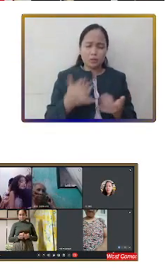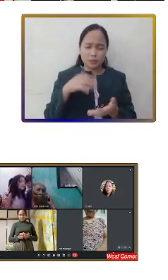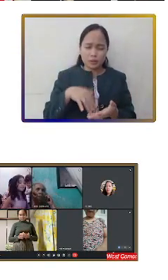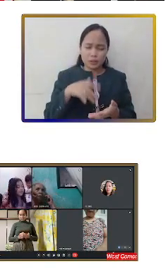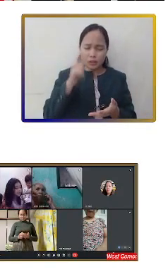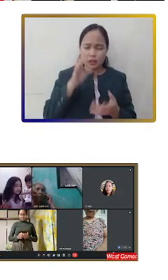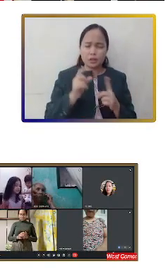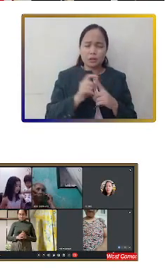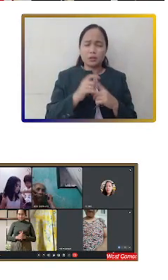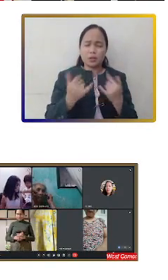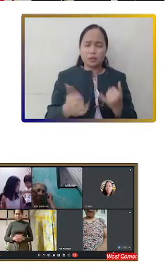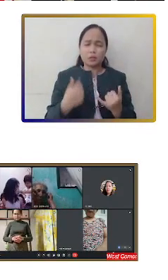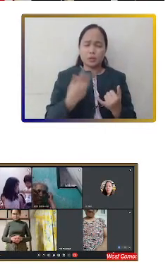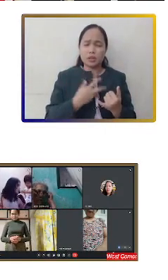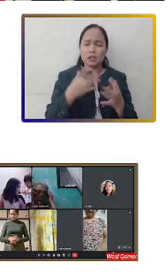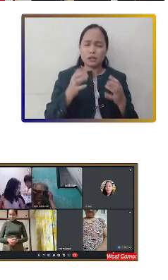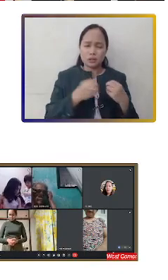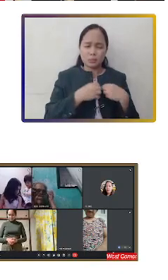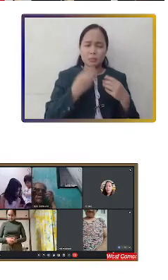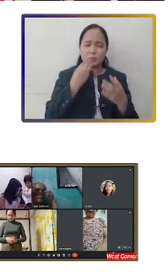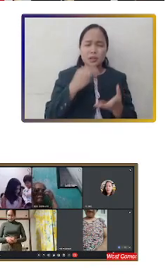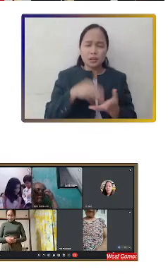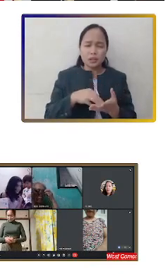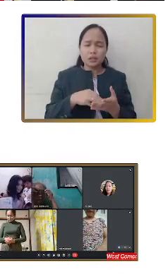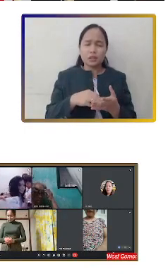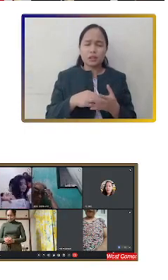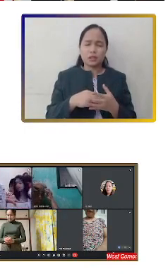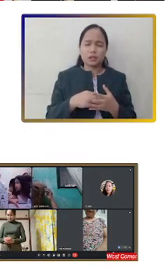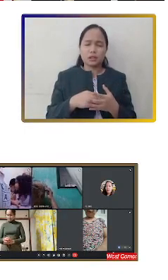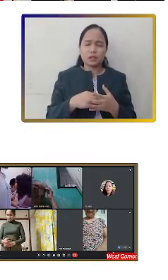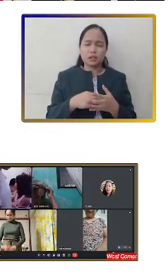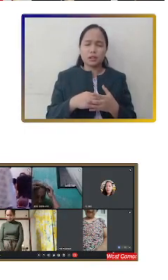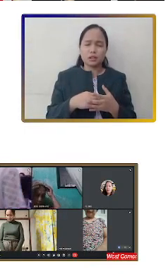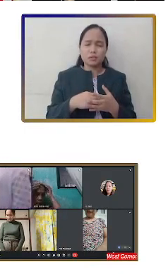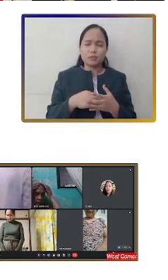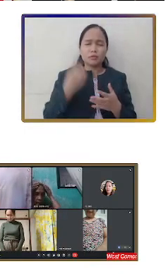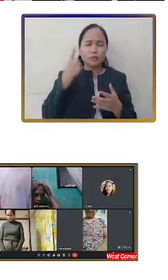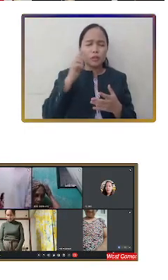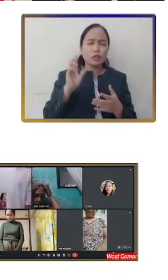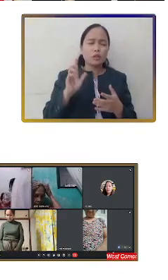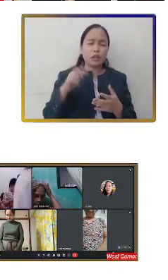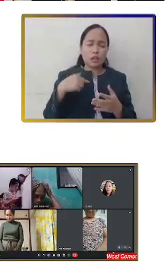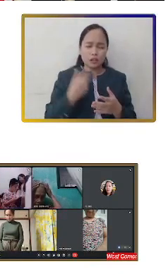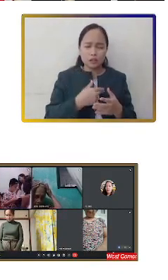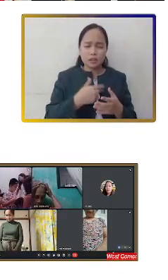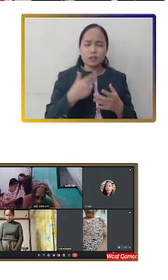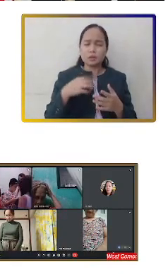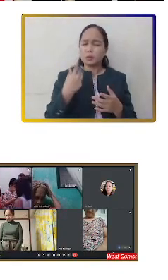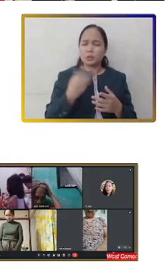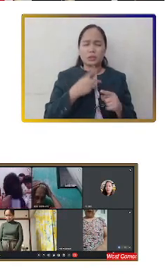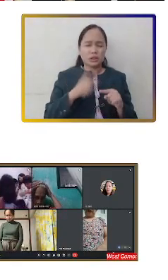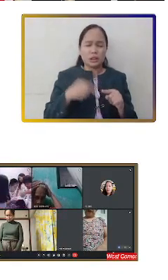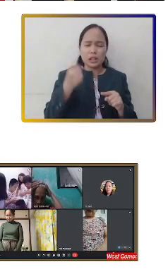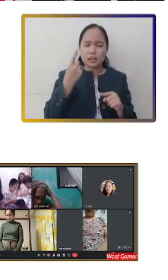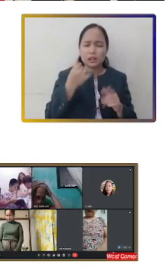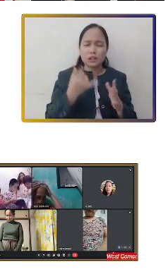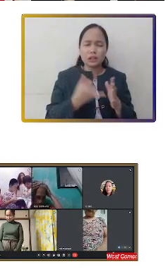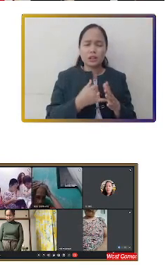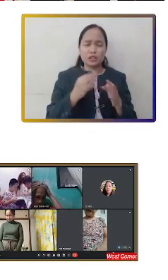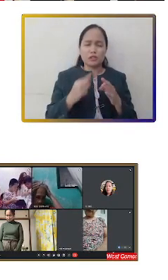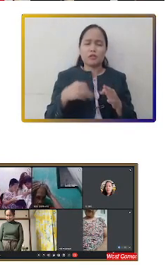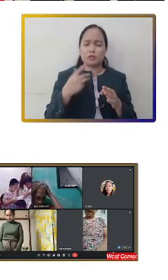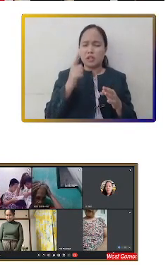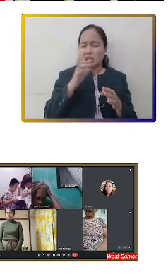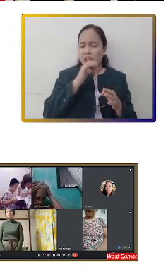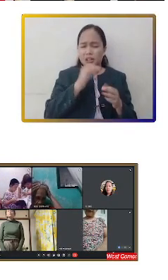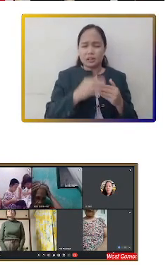ay tatanggapin po namin ang mensahe ng inyong pong ang mensahe niyo po para po sa amin, O Diyos. Hindi po namin mauunawaan ito kung hindi niyo po kami